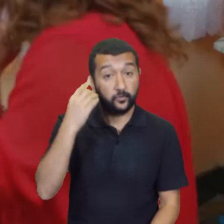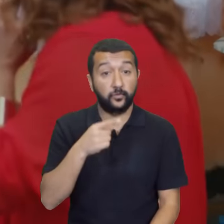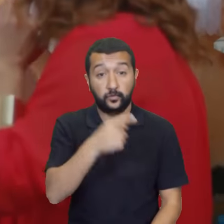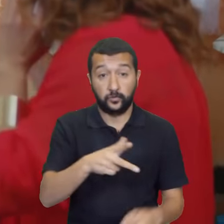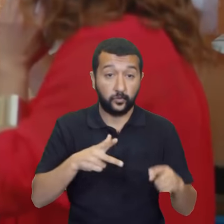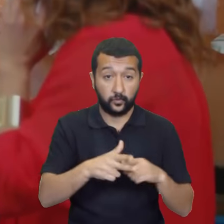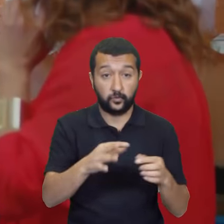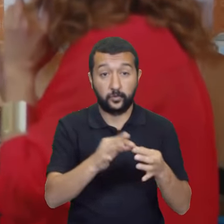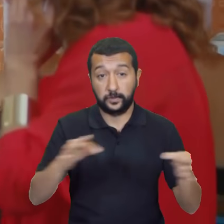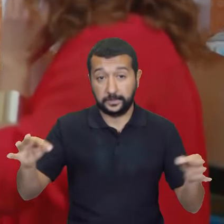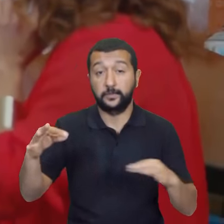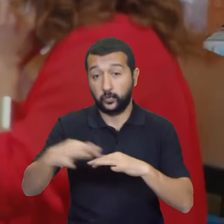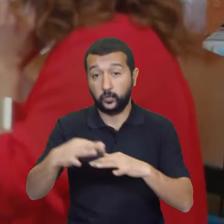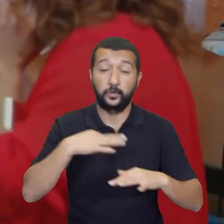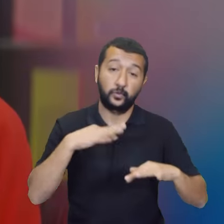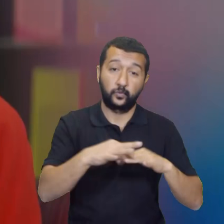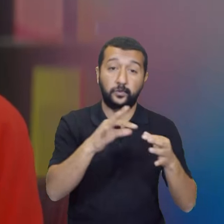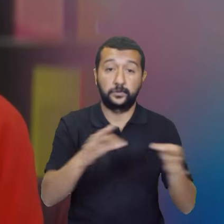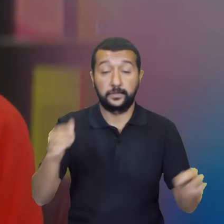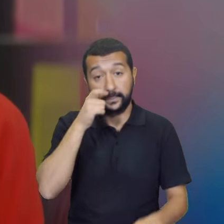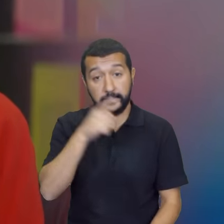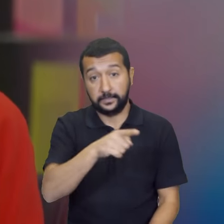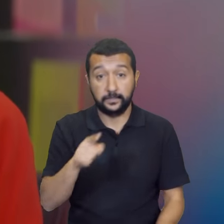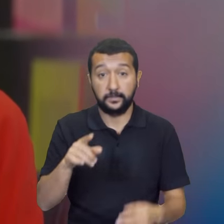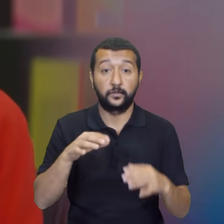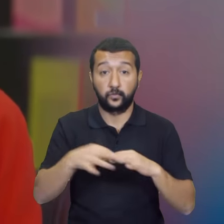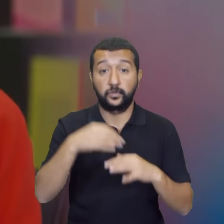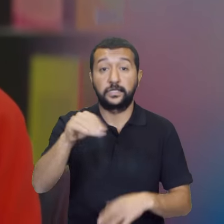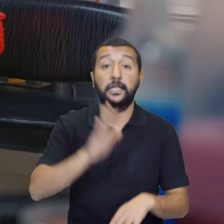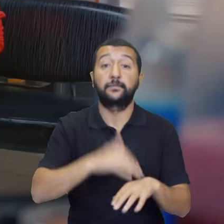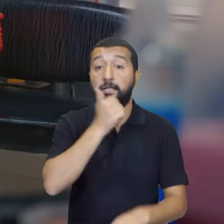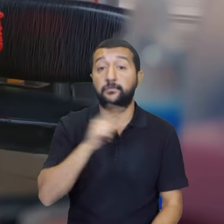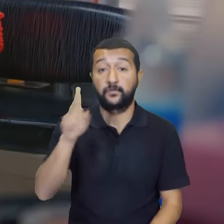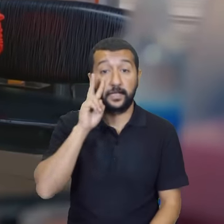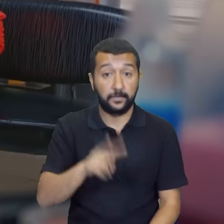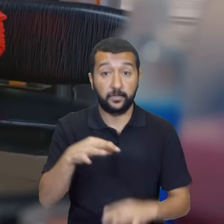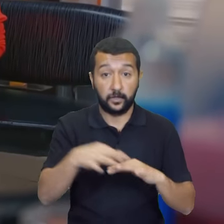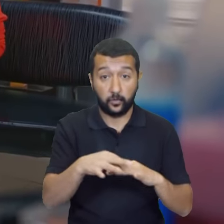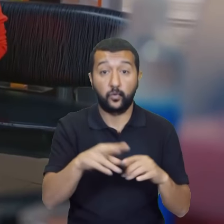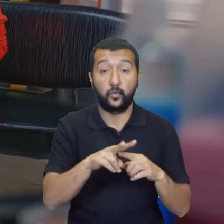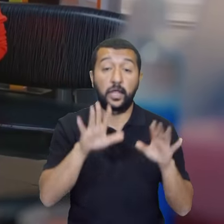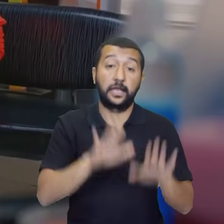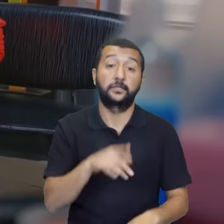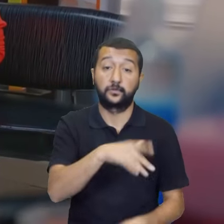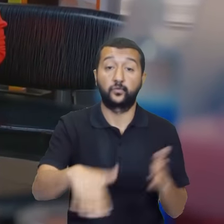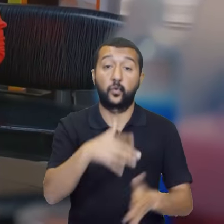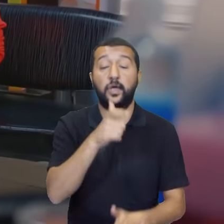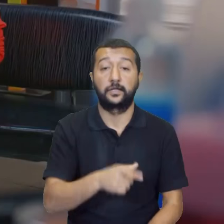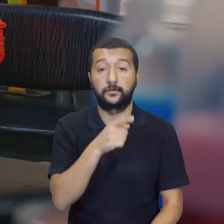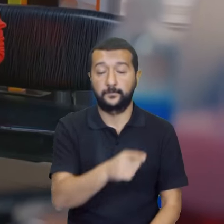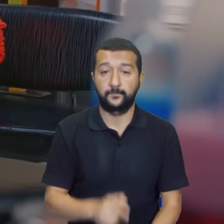Düşünsene, kurdalenin bir ucunda Şener, bir ucunda ben. Dikkat et, arada yüzükleri satmasın Şener abi. Vallahi parmağında kurdeleyle kalıversin